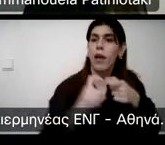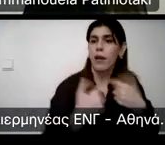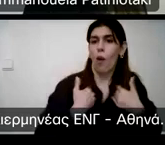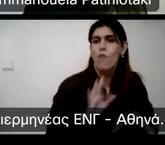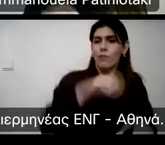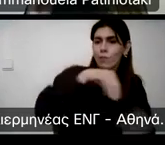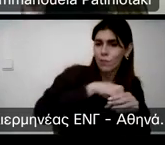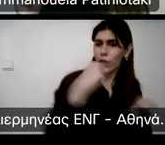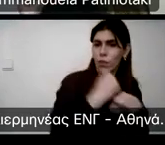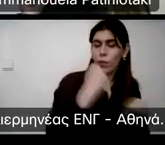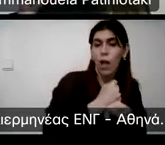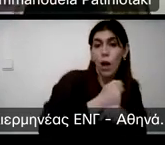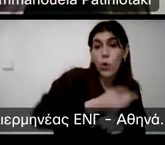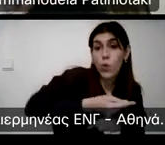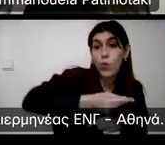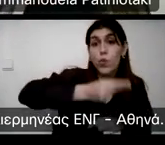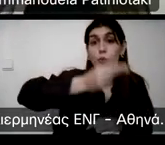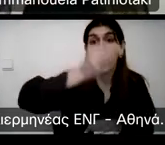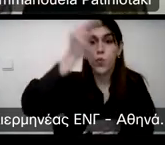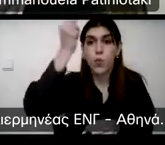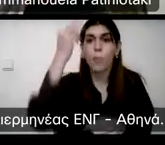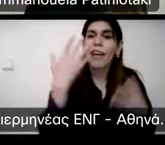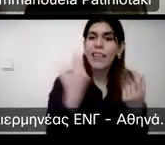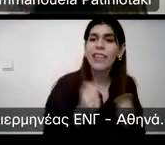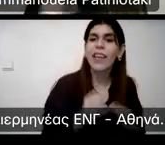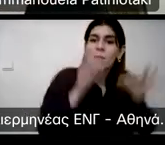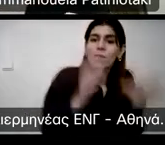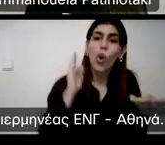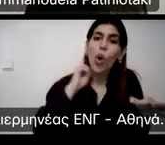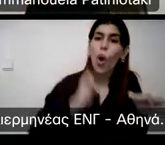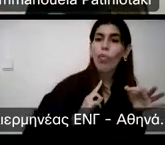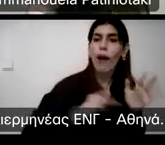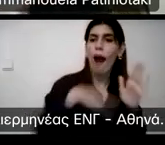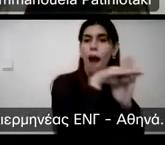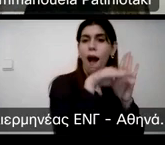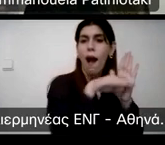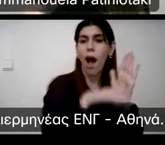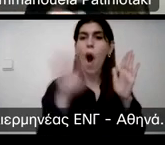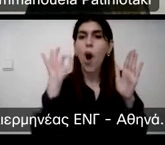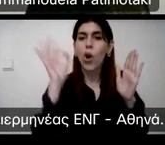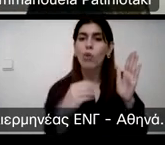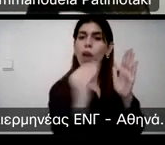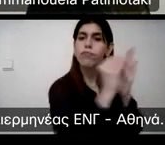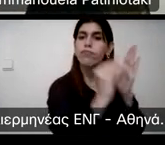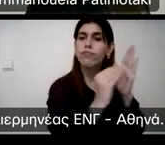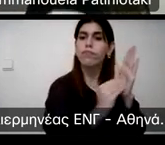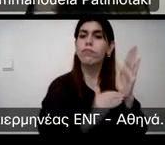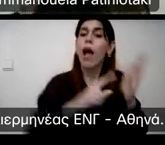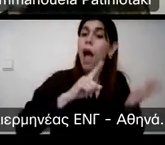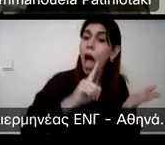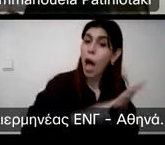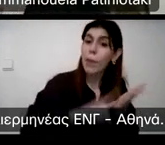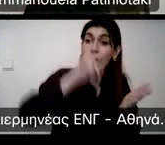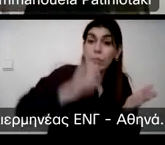η οποία είχε στανταρισμένη ορολογία μέσα στα αρχεία της και αν δεν χρησιμοποιούσες αυτή τη